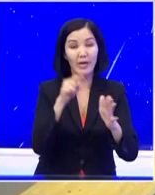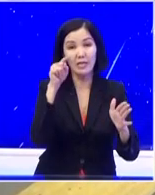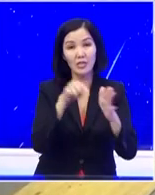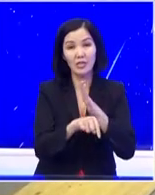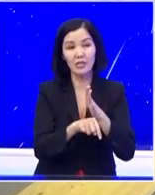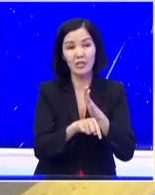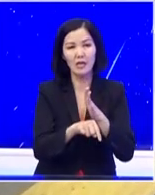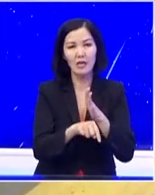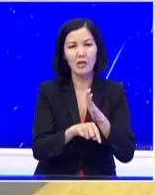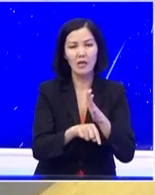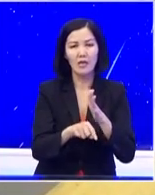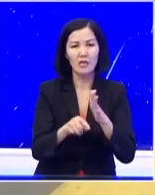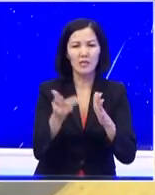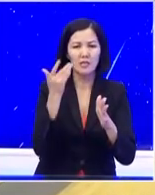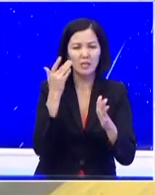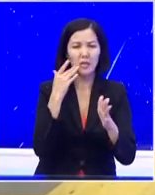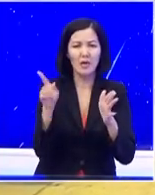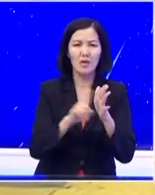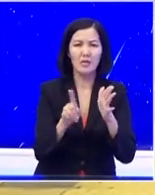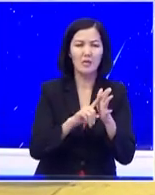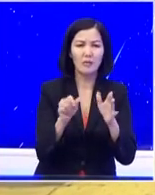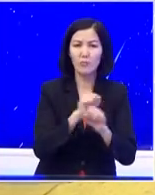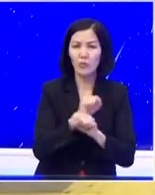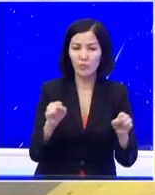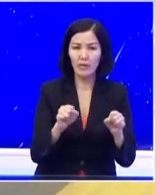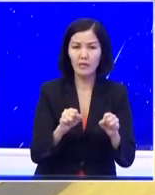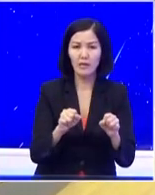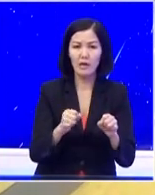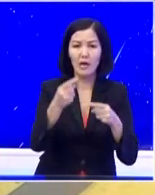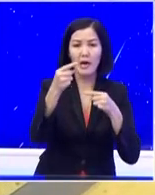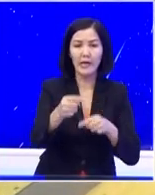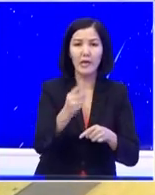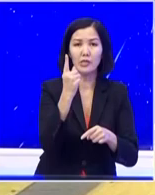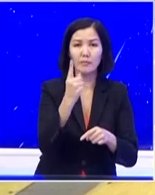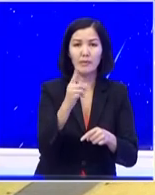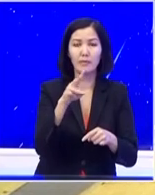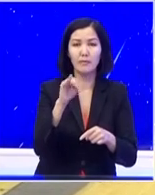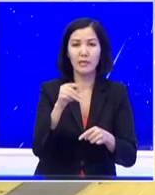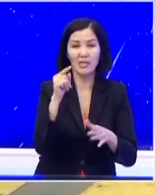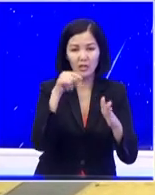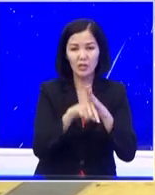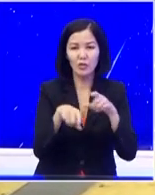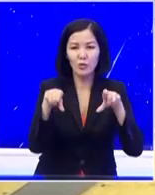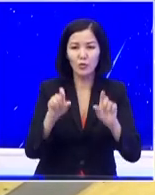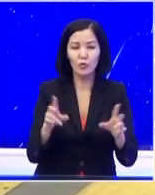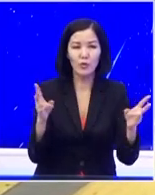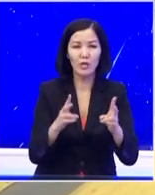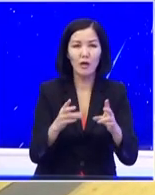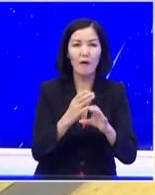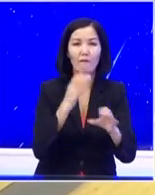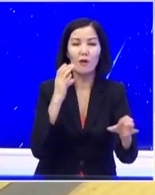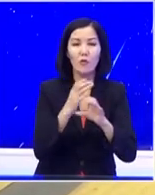ашығу, нені арақашықты сақтау, бір метрге шын. Сол купеден шыден отырып, бір вагоннан бір